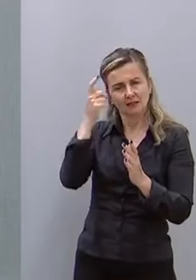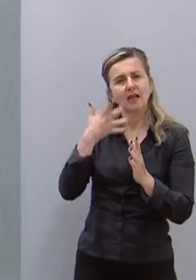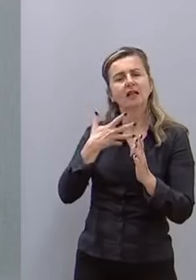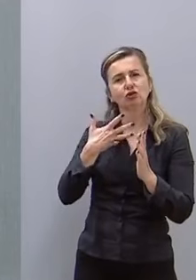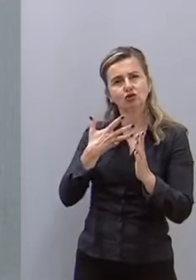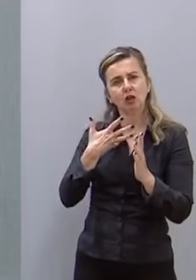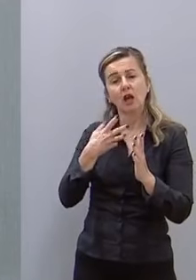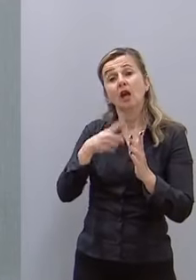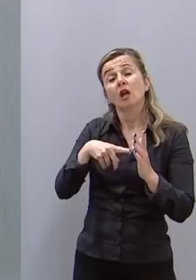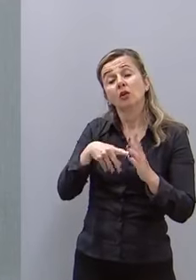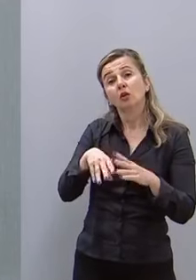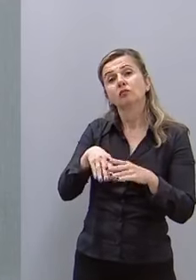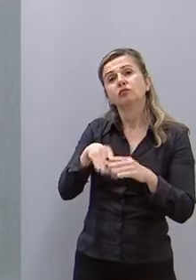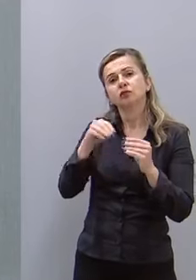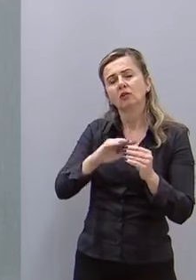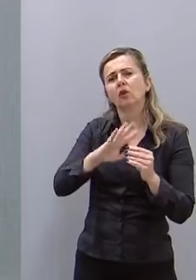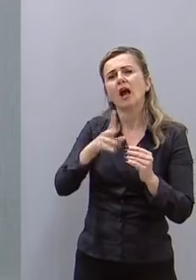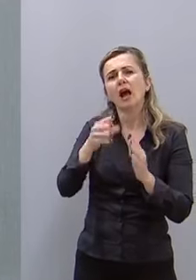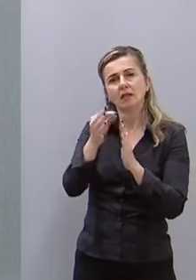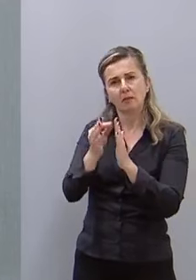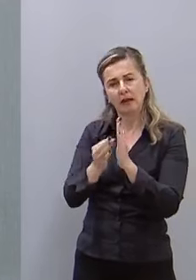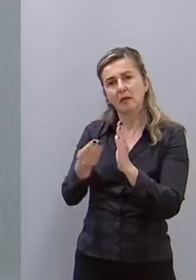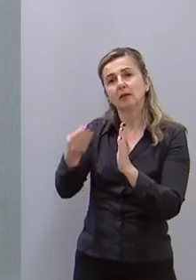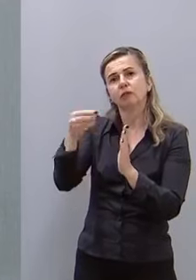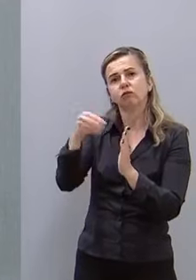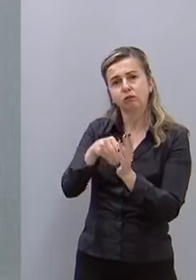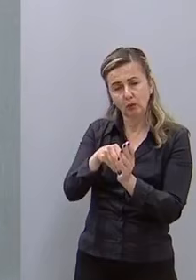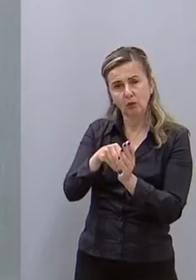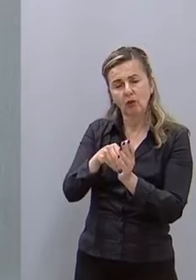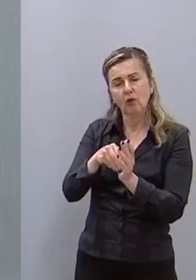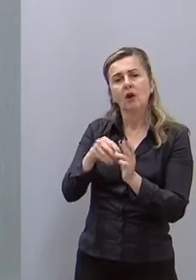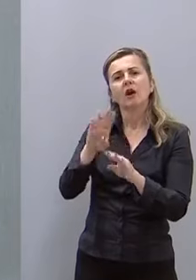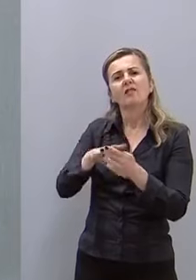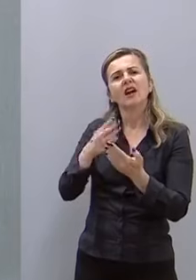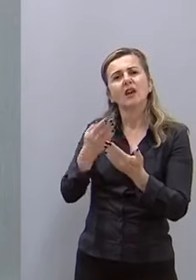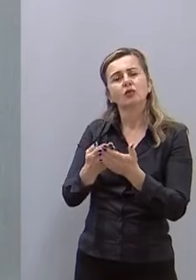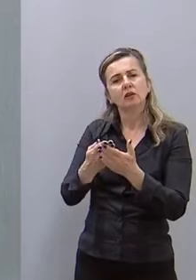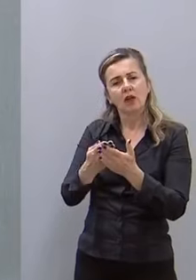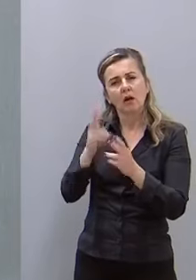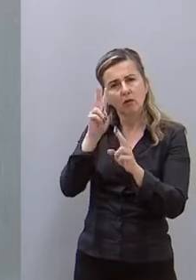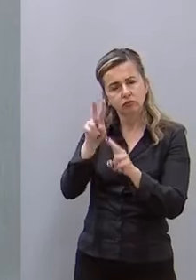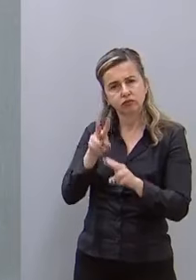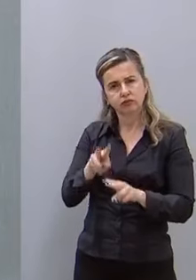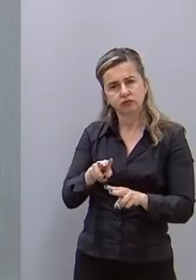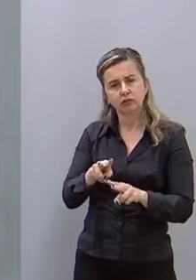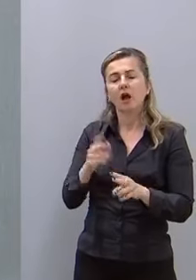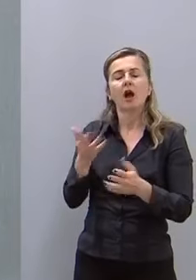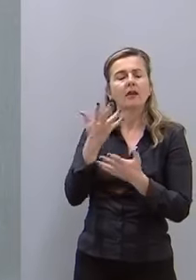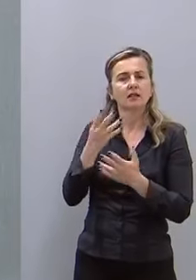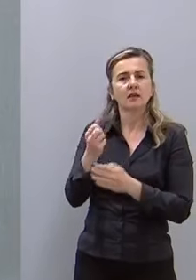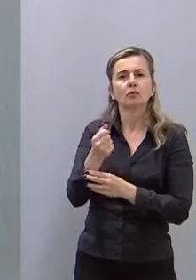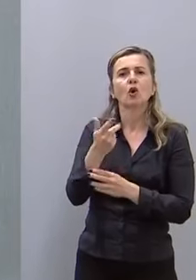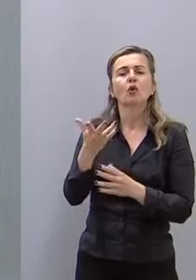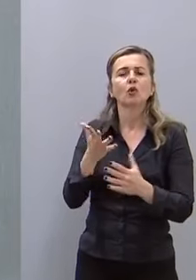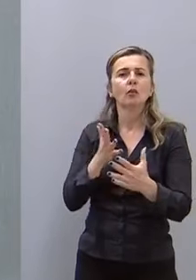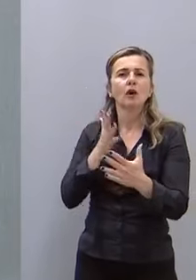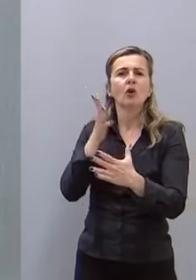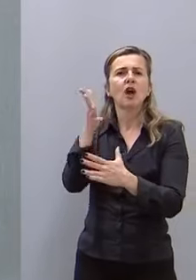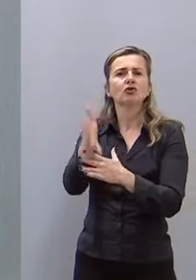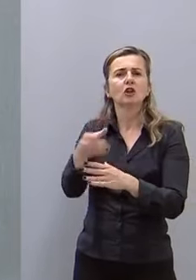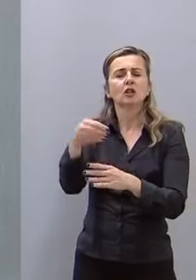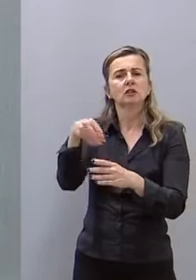tutta un'altra serie di parametri che teniamo sotto controllo ad esempio il numero di accessi al pronto